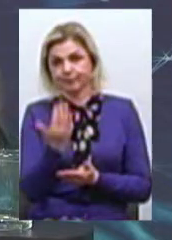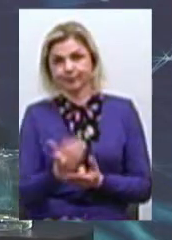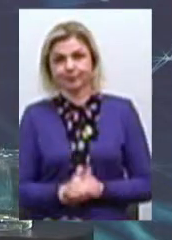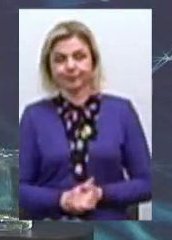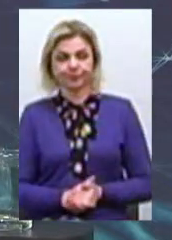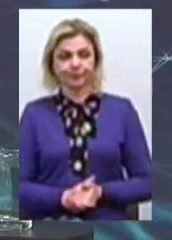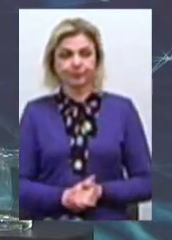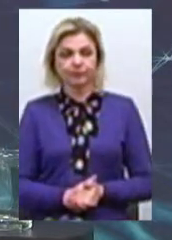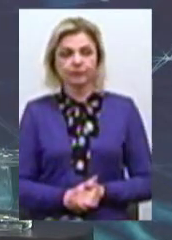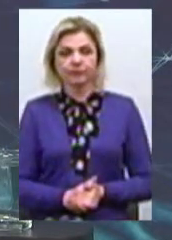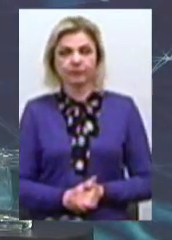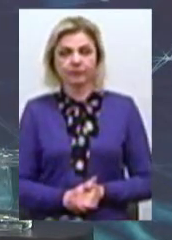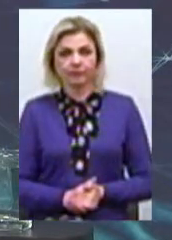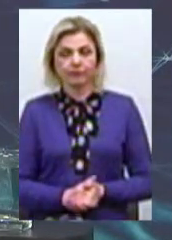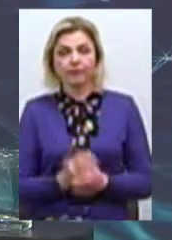це тому, що